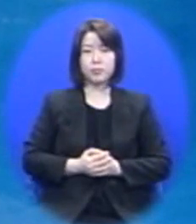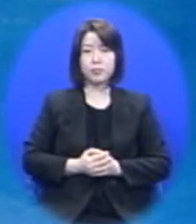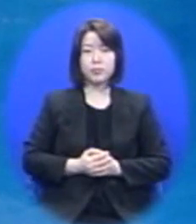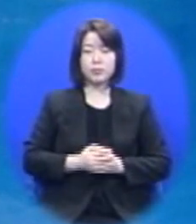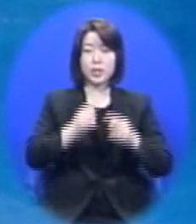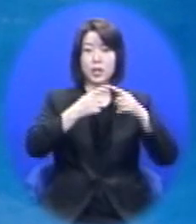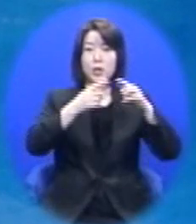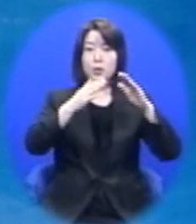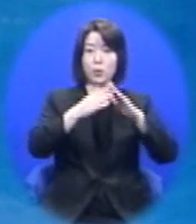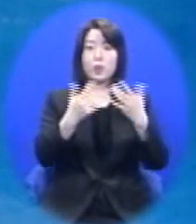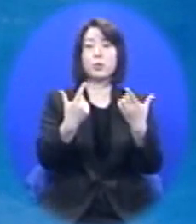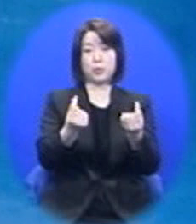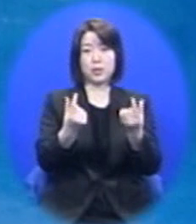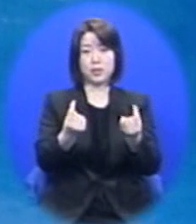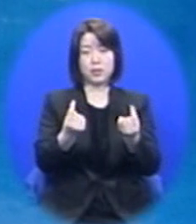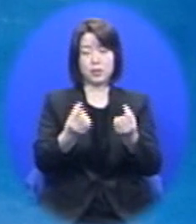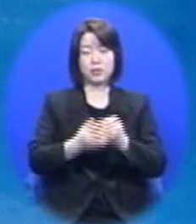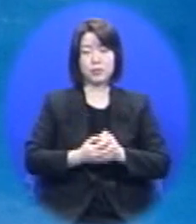교회도 마찬가지예요.